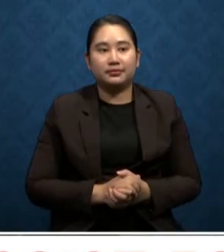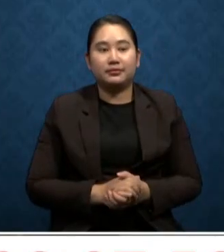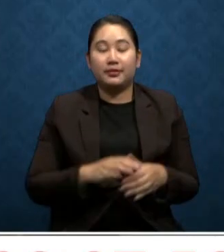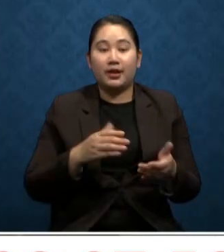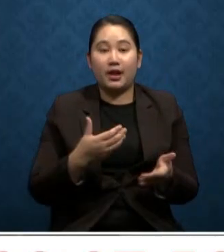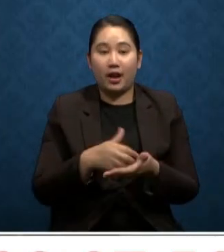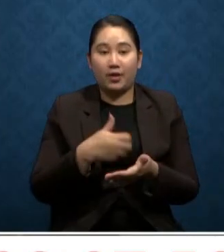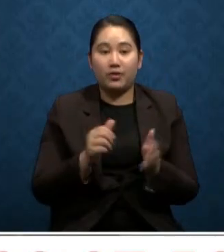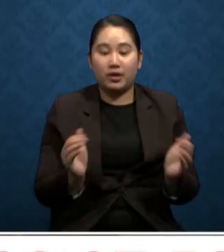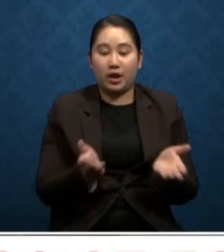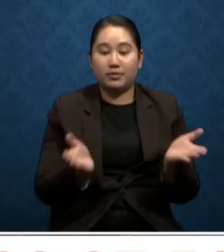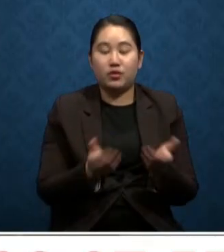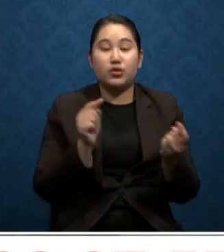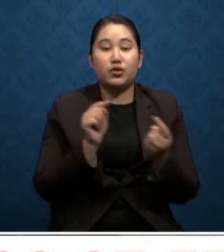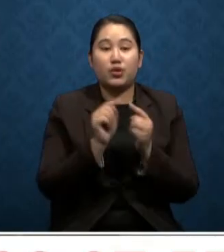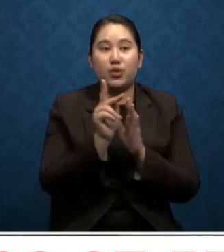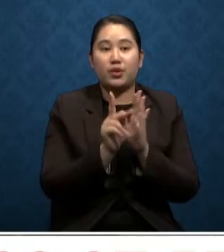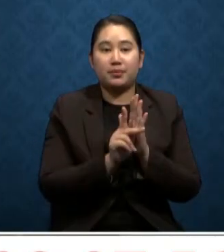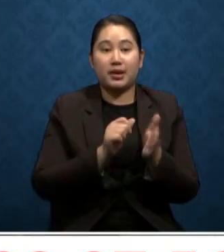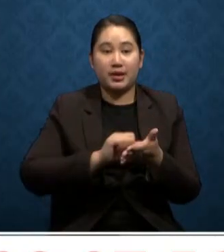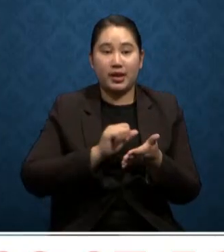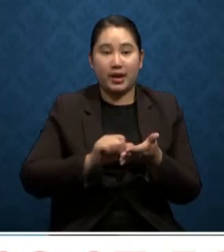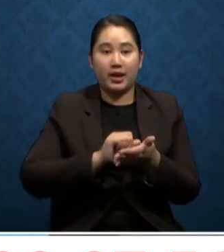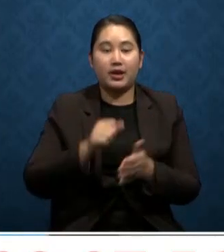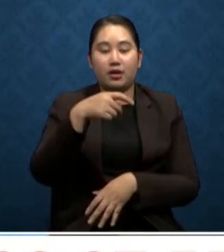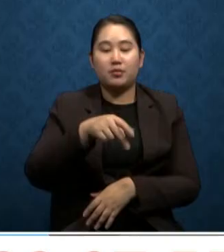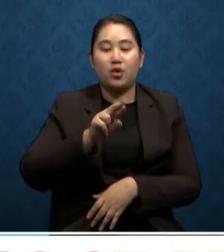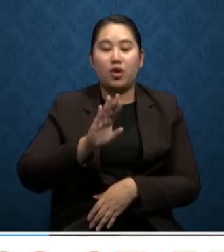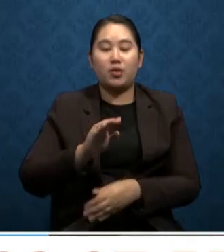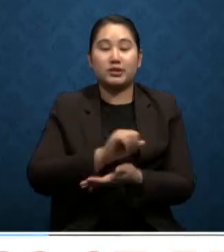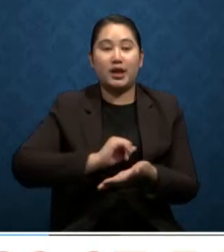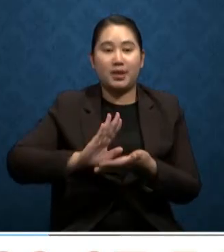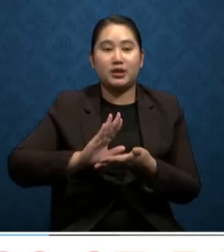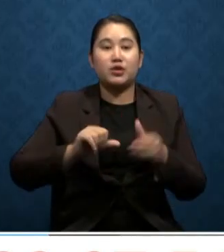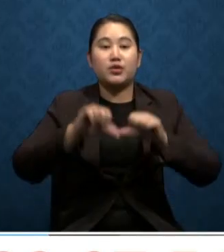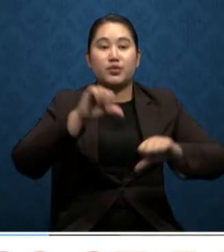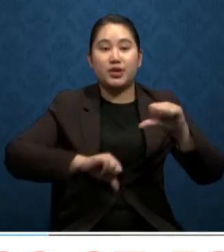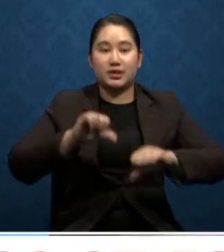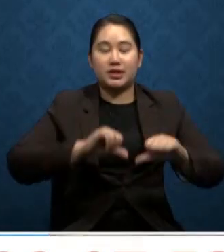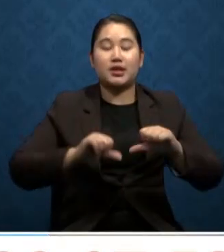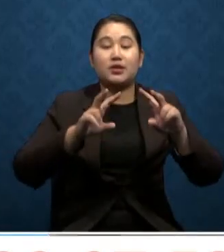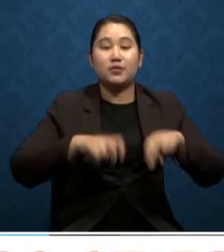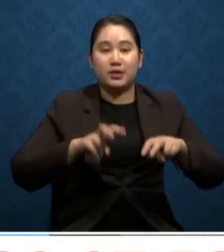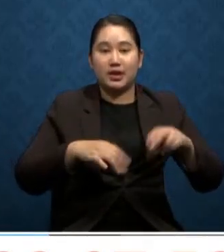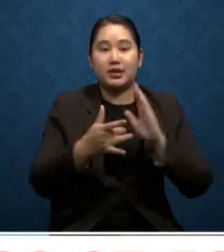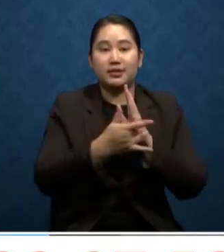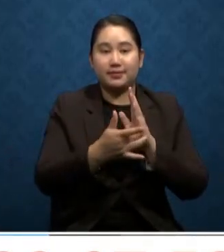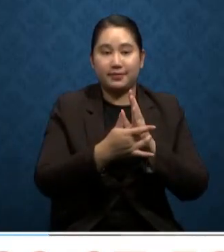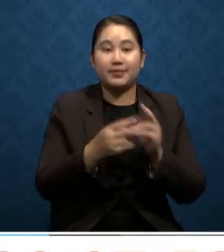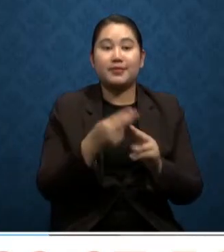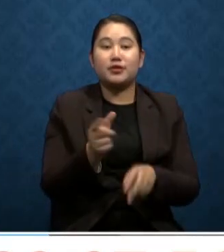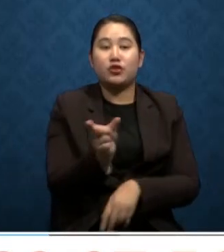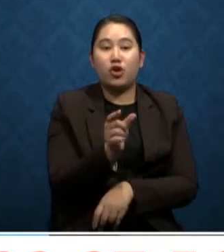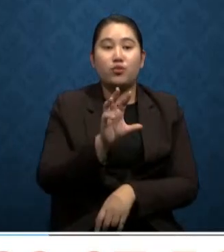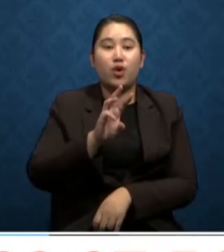สนับสนุนการแก้ไขเพิ่มเติมพรบสถาบันวิจัยวิทยาศาสตร์และเทคโนโลยีแห่งประเทศไทยหรือ